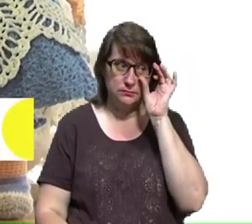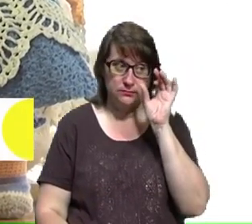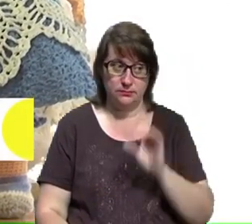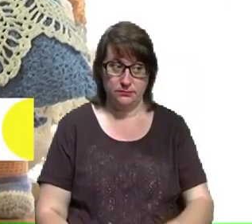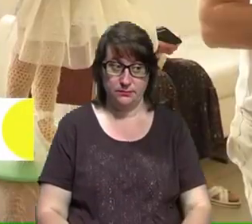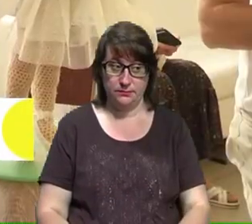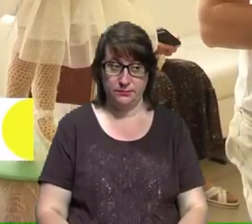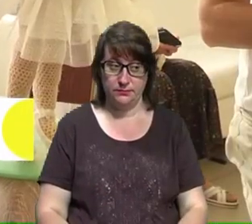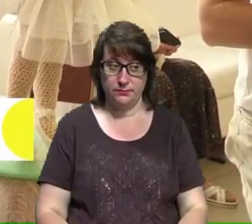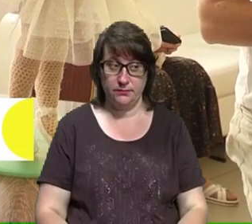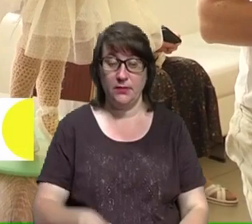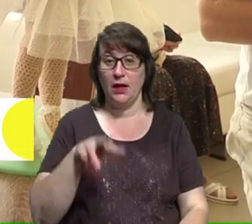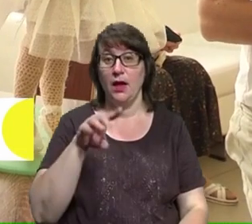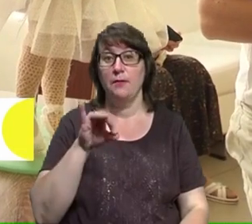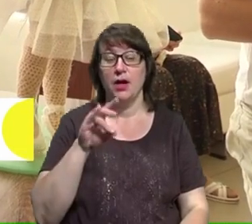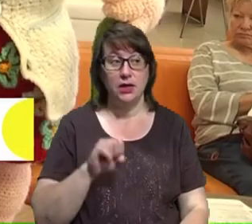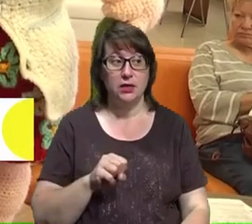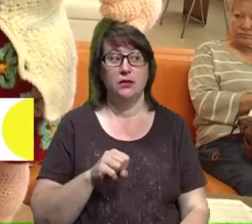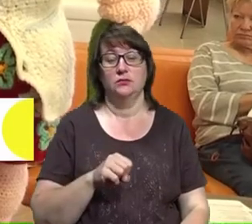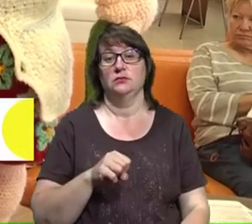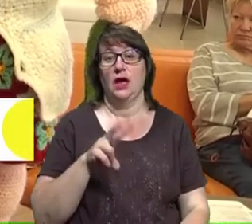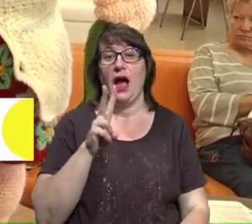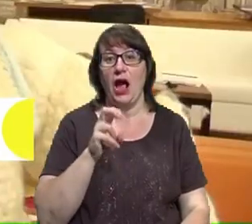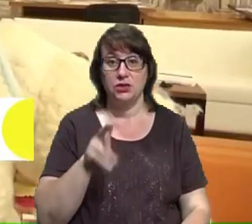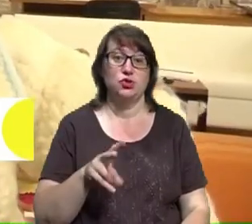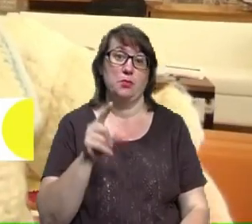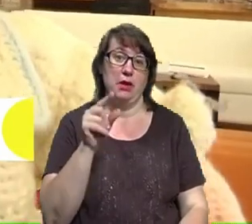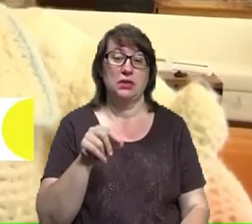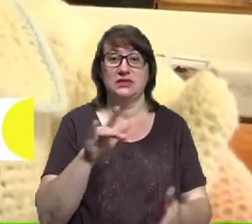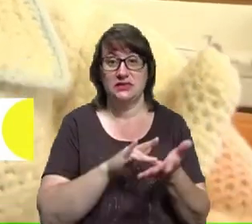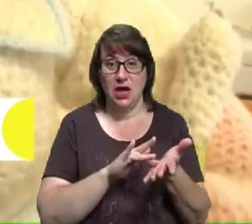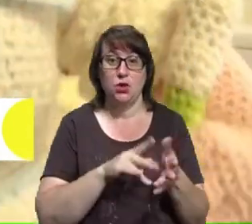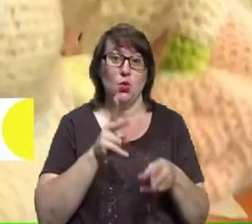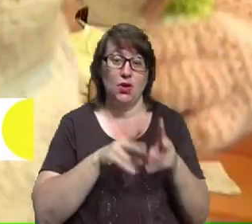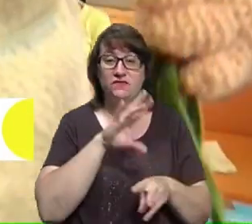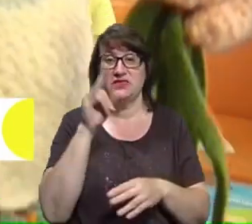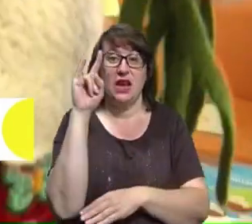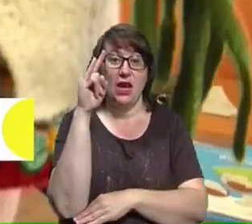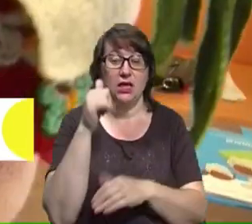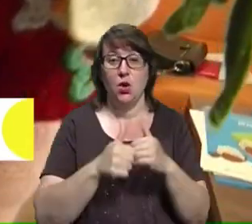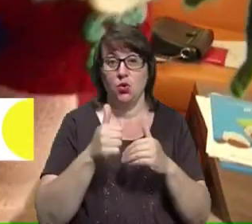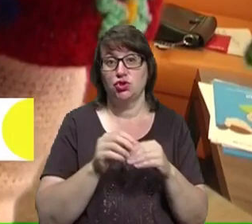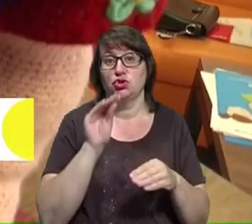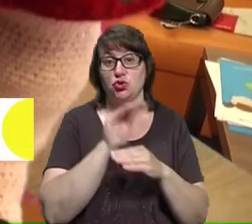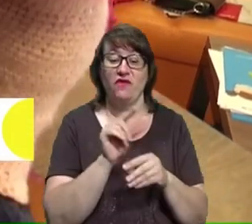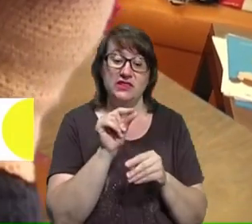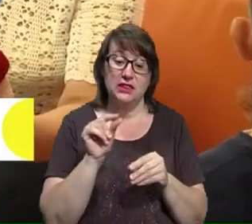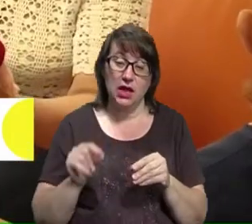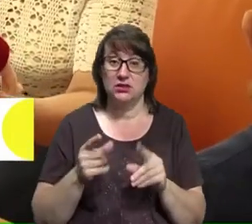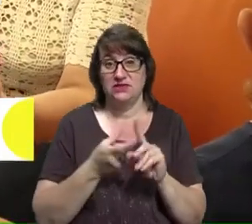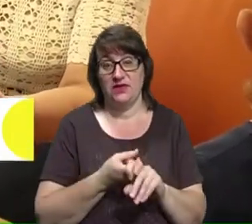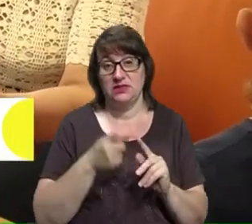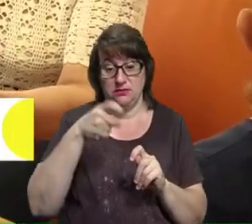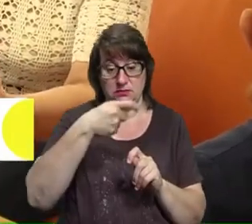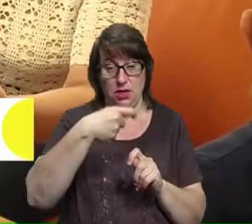Мальвіна Карлсон, балерина, пара циган, кухарка – всі ці ляльки і кожна додаткова деталь до них зв'язані гачком.